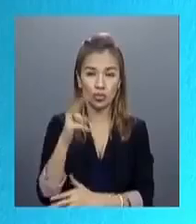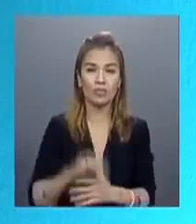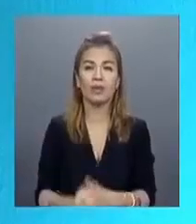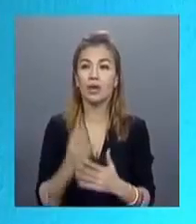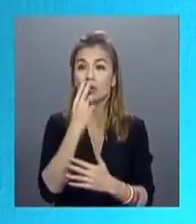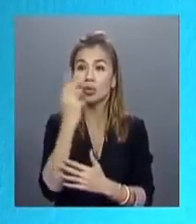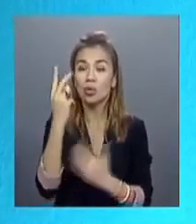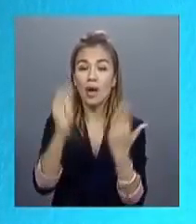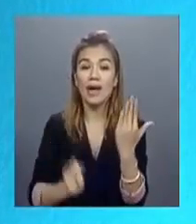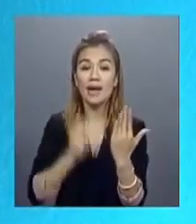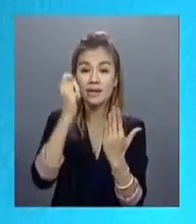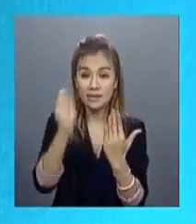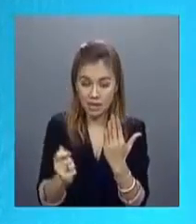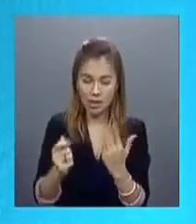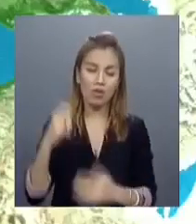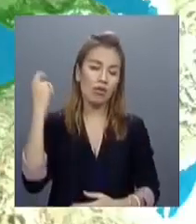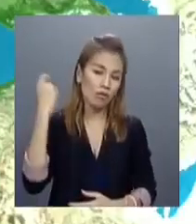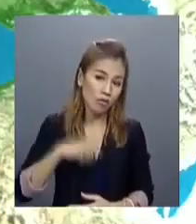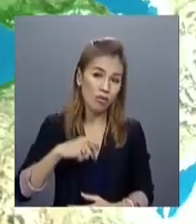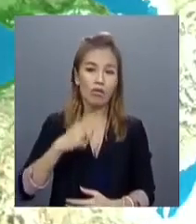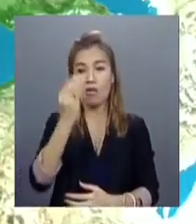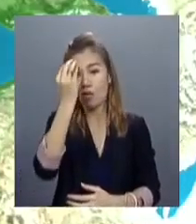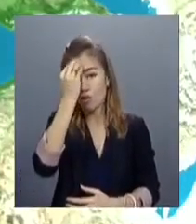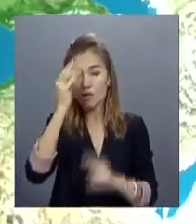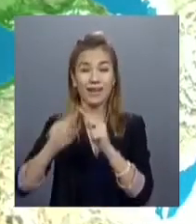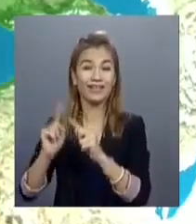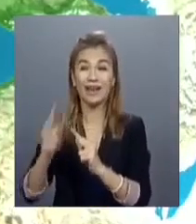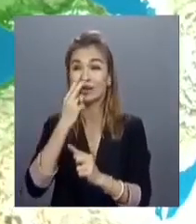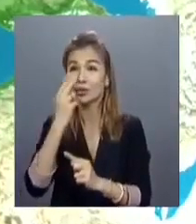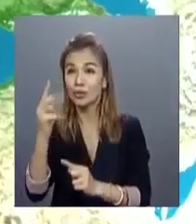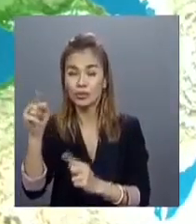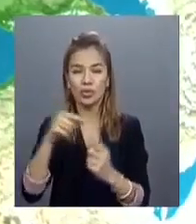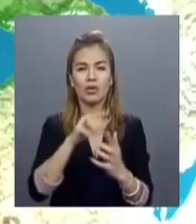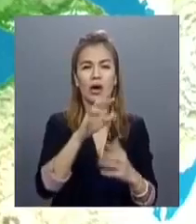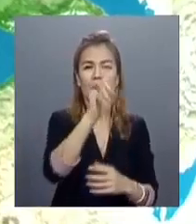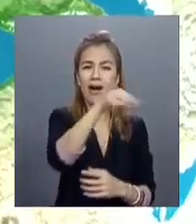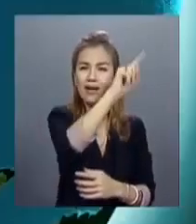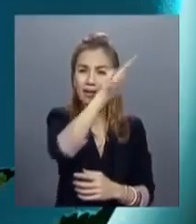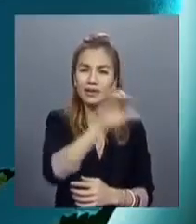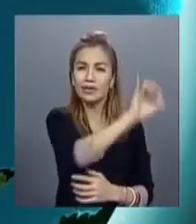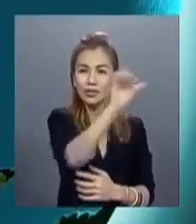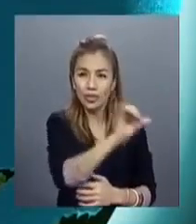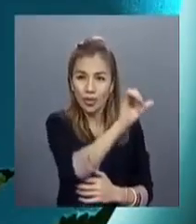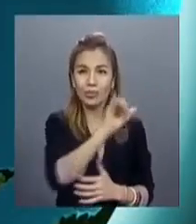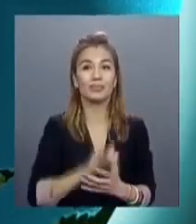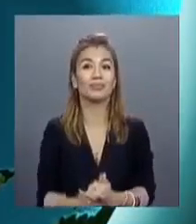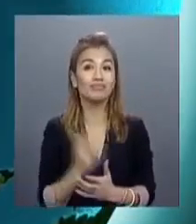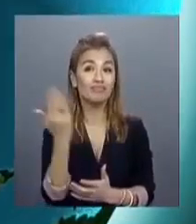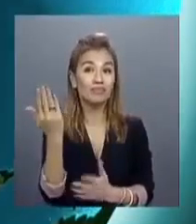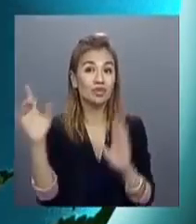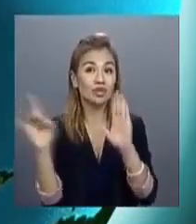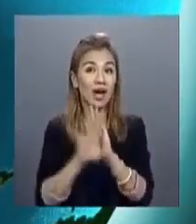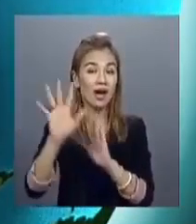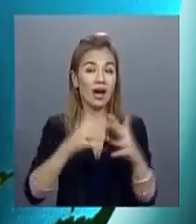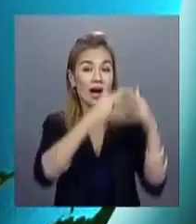จากทวีปเอเชียปักกิ่งโซลโตเกียวและไทเปตามด้วยทวีปยุโรปลอนดอนเบอร์ลินปารีสและโรมปิดท้ายกันที่ทวีปอเม